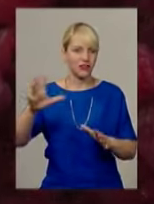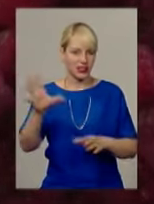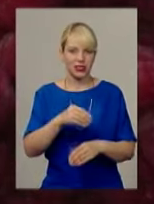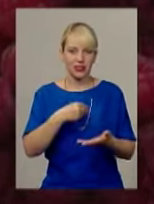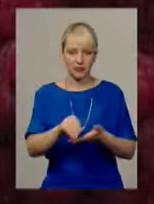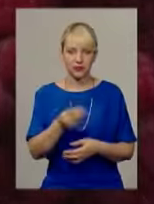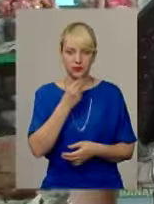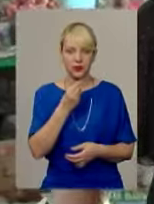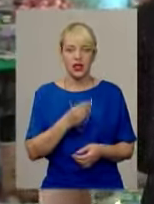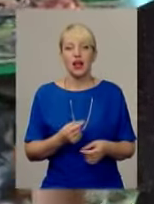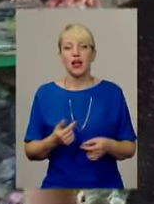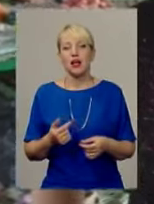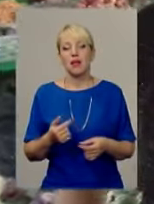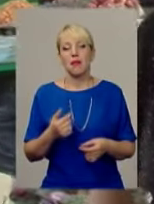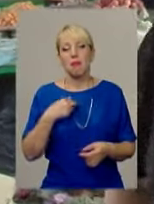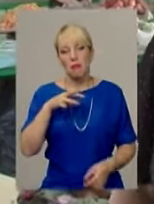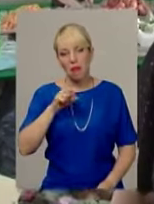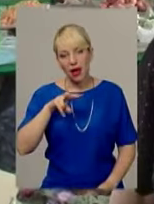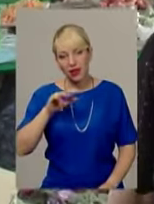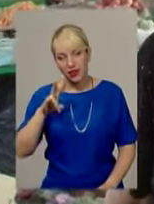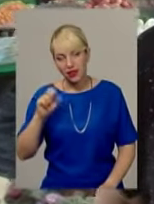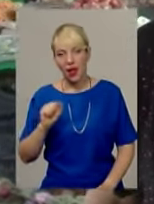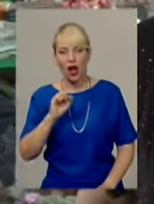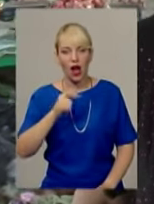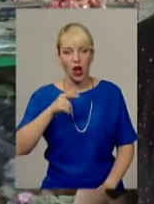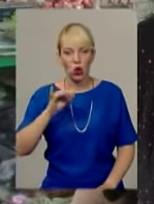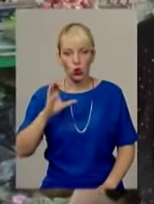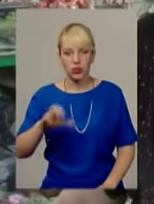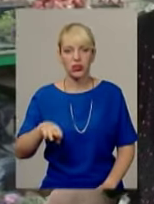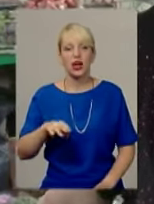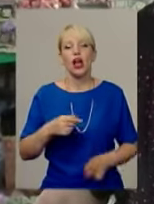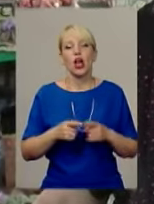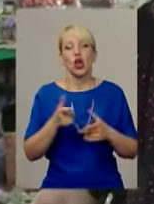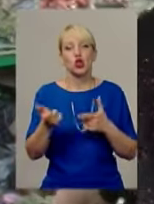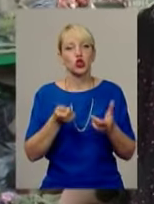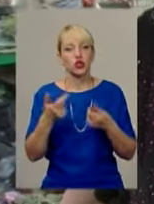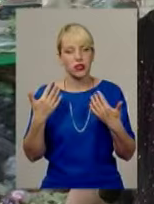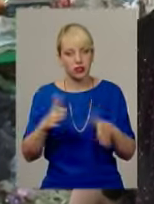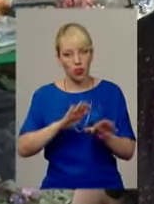Малина, я так собі думаю, агрос. Суниця вже пройшла.